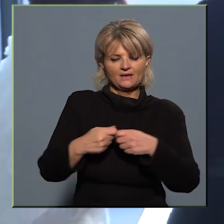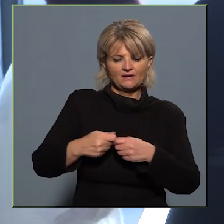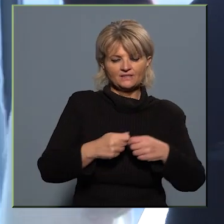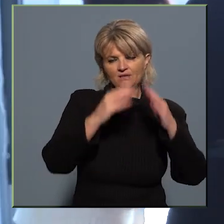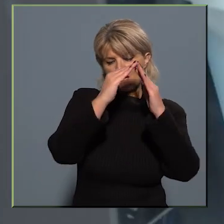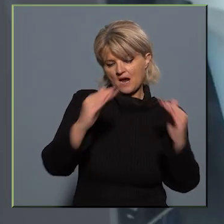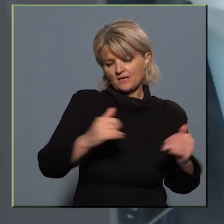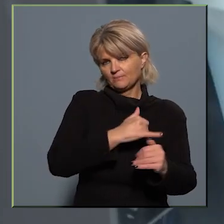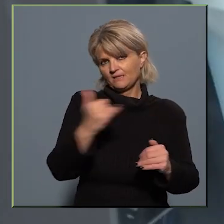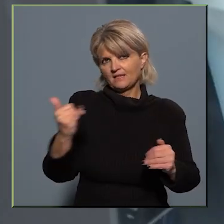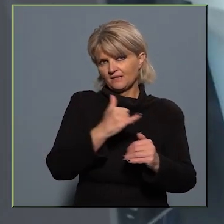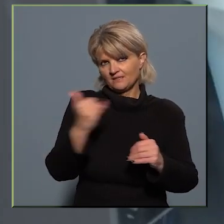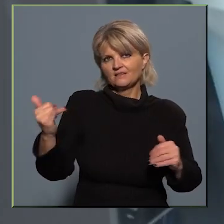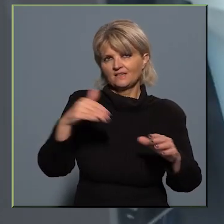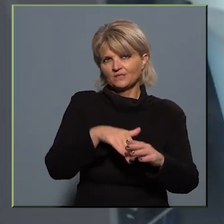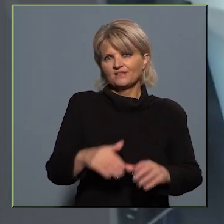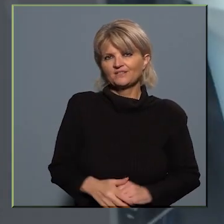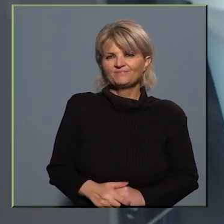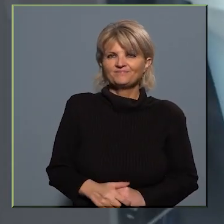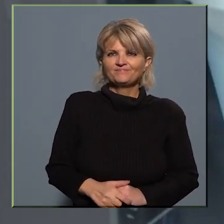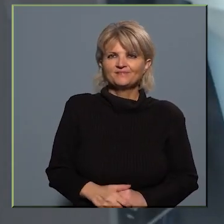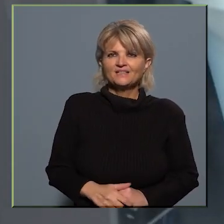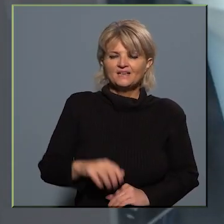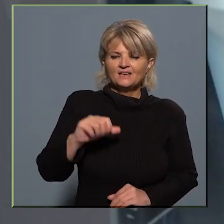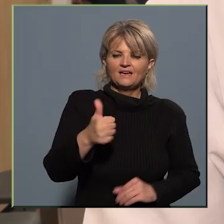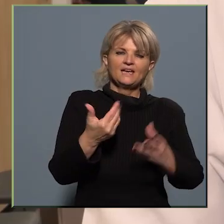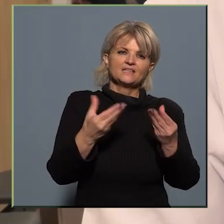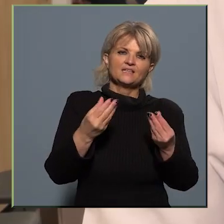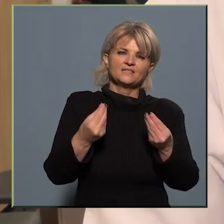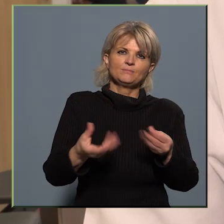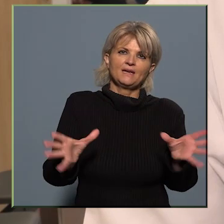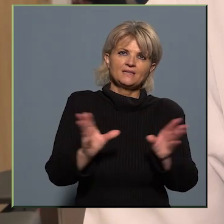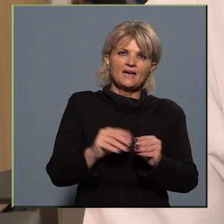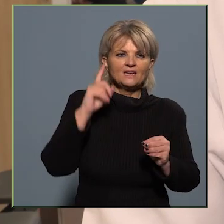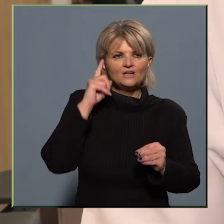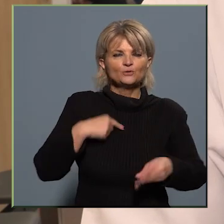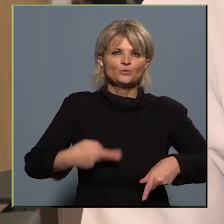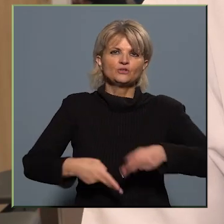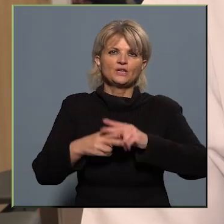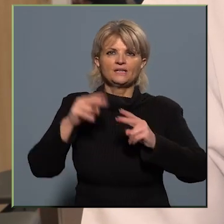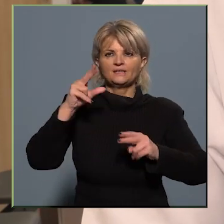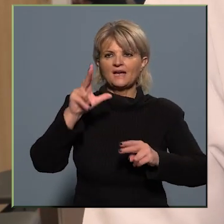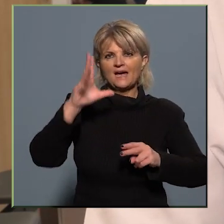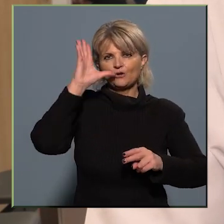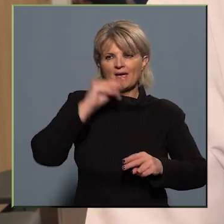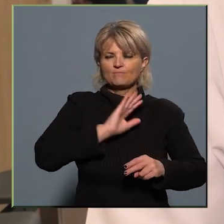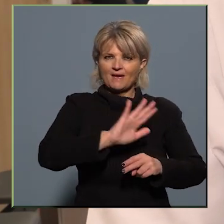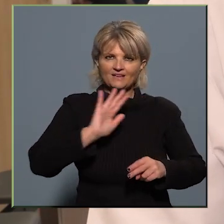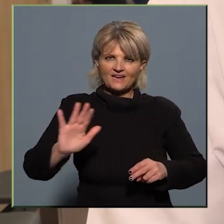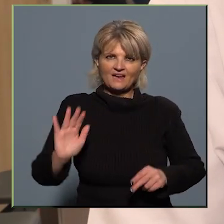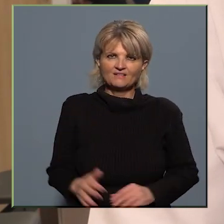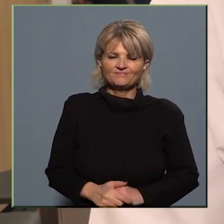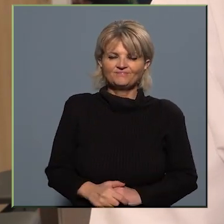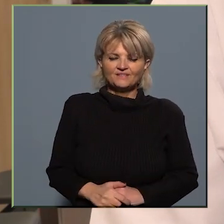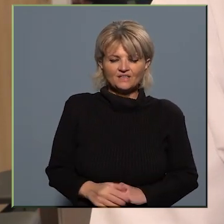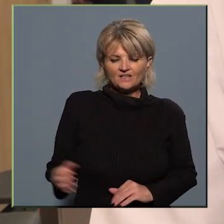ebből a részét. Egy készítménnyel 3 emberen tudunk segíteni, legalább,